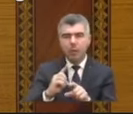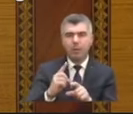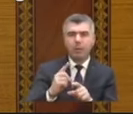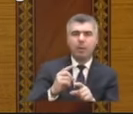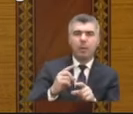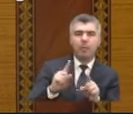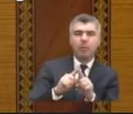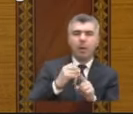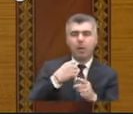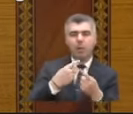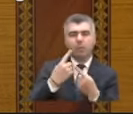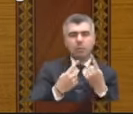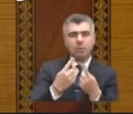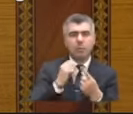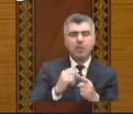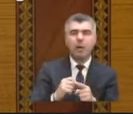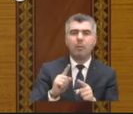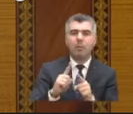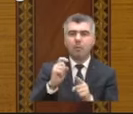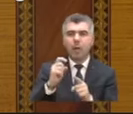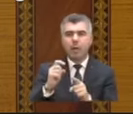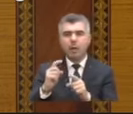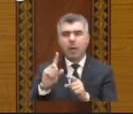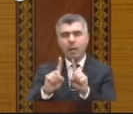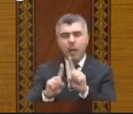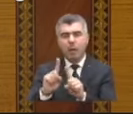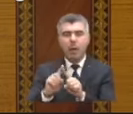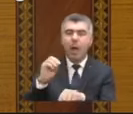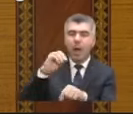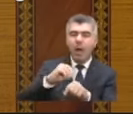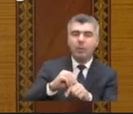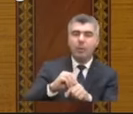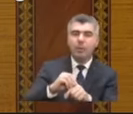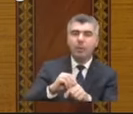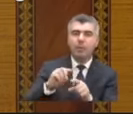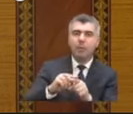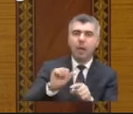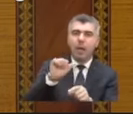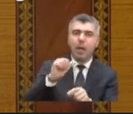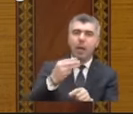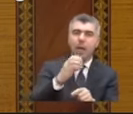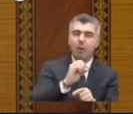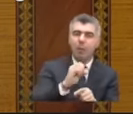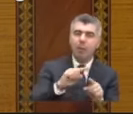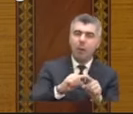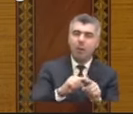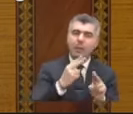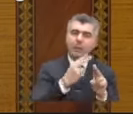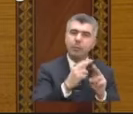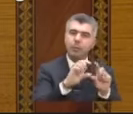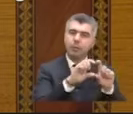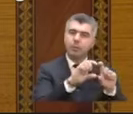غادي يجي من بعد. ديك الساعه ما غاديش يطلب الغاميد، غيطلب لايمو وغادي يدوز على النظام ديال